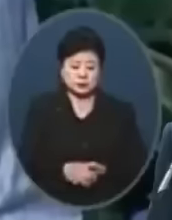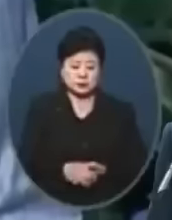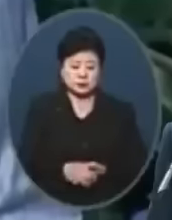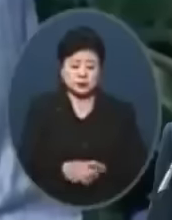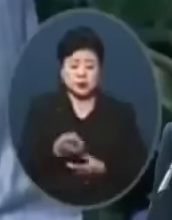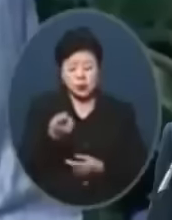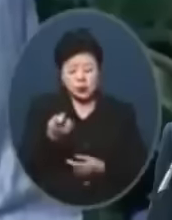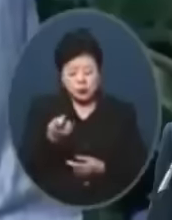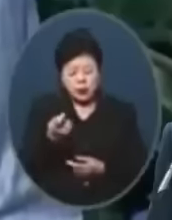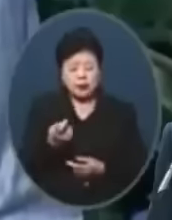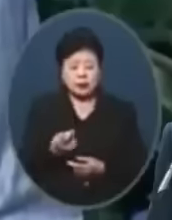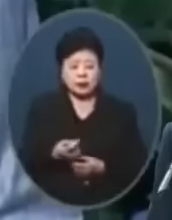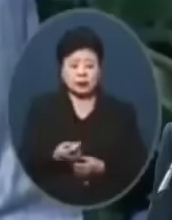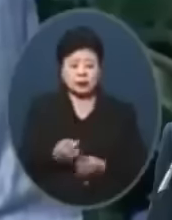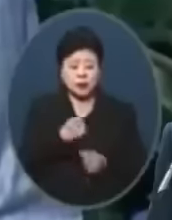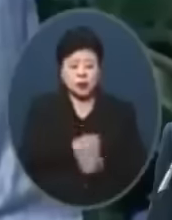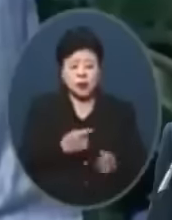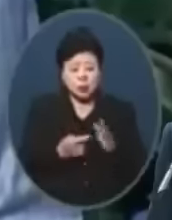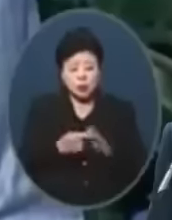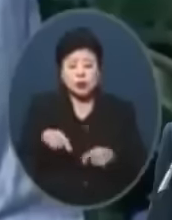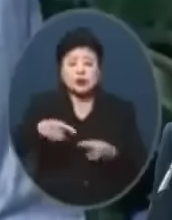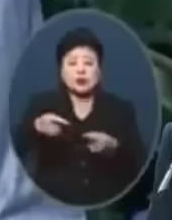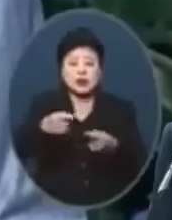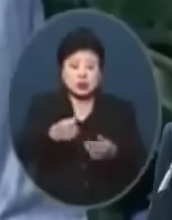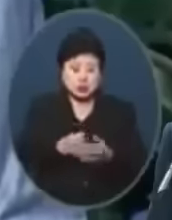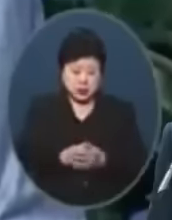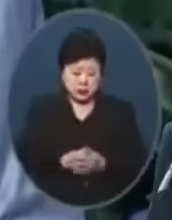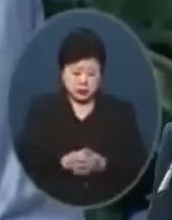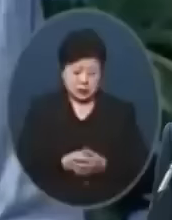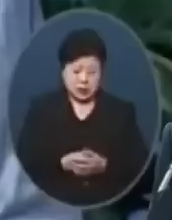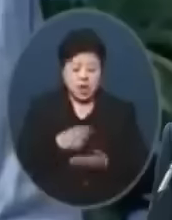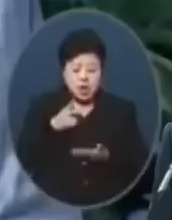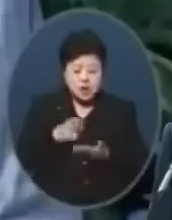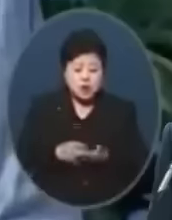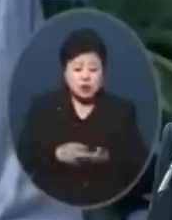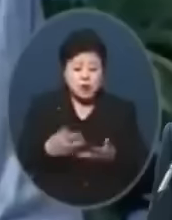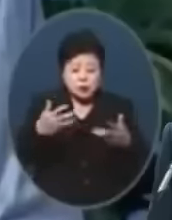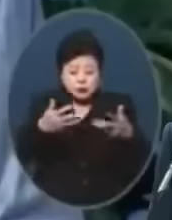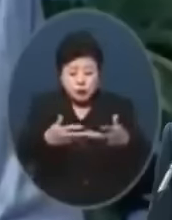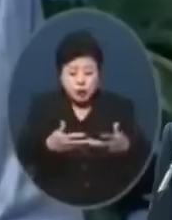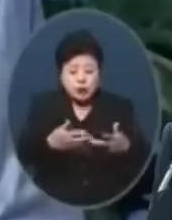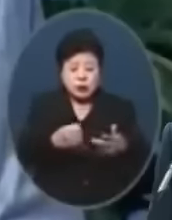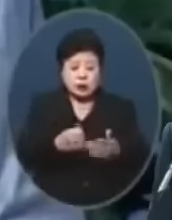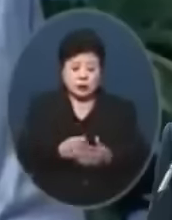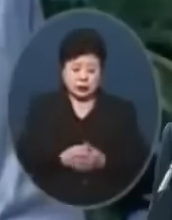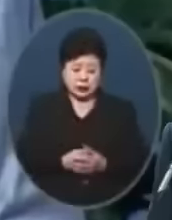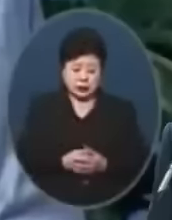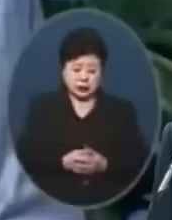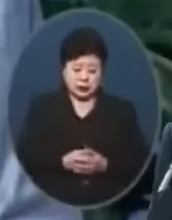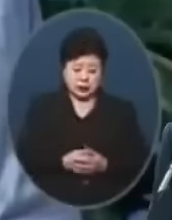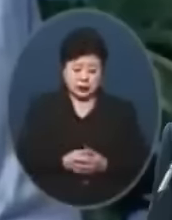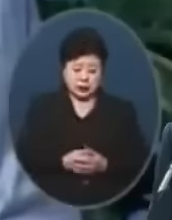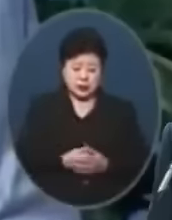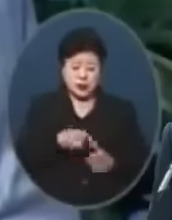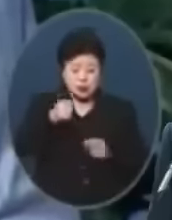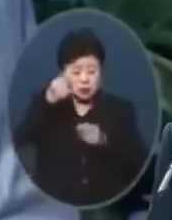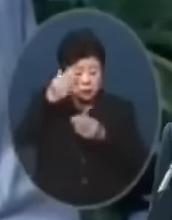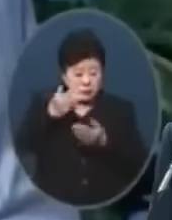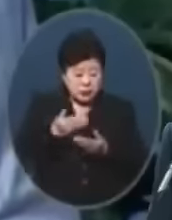이렇게 하는 것 공로에 들어가는 것입니다. 율법적인 조건에 들어가는 것이기 때문에